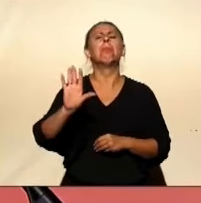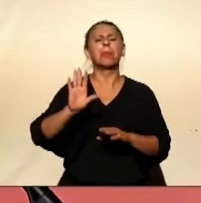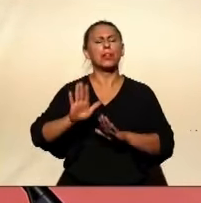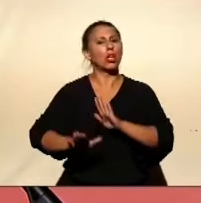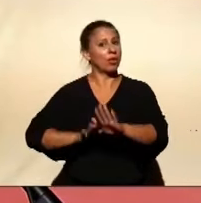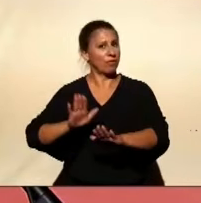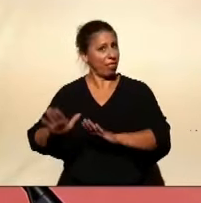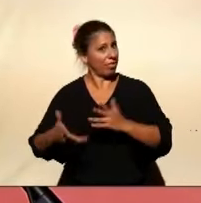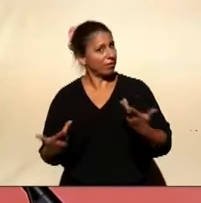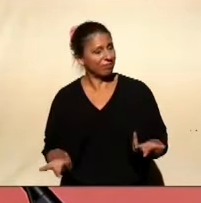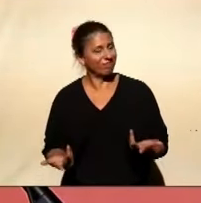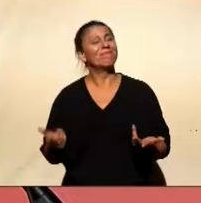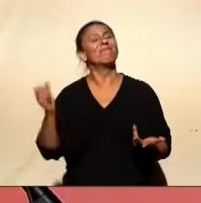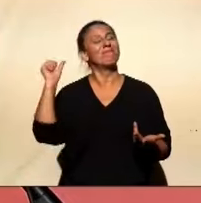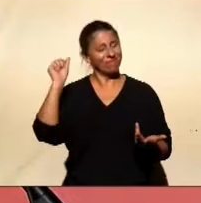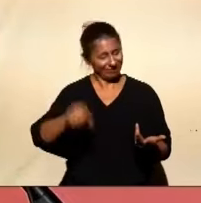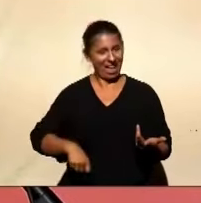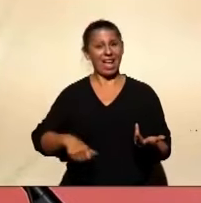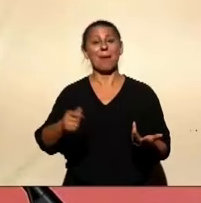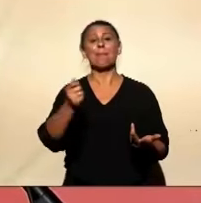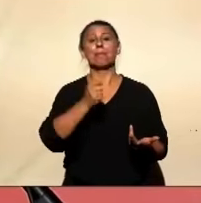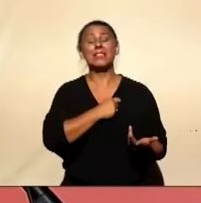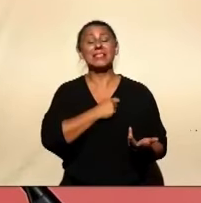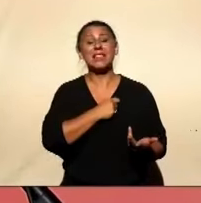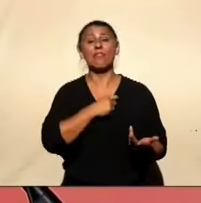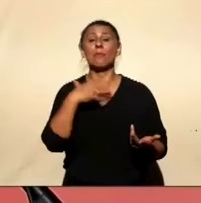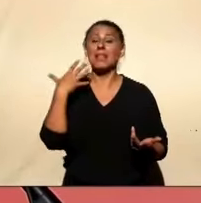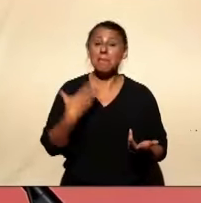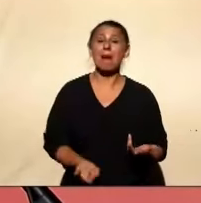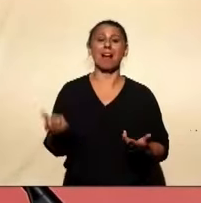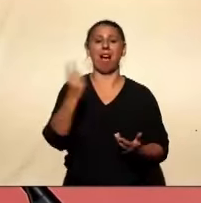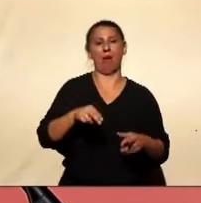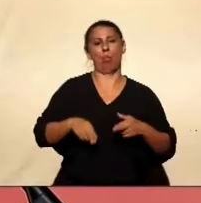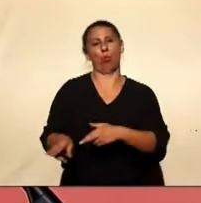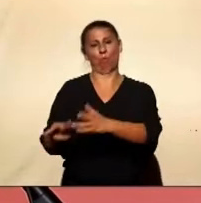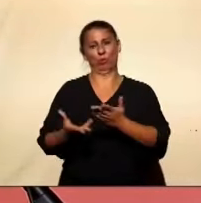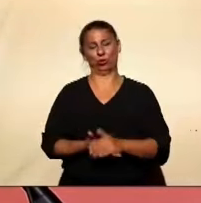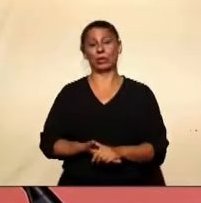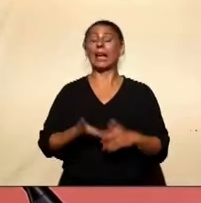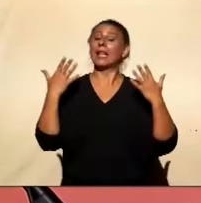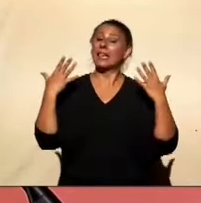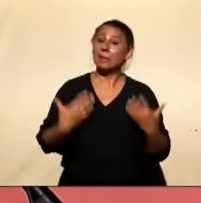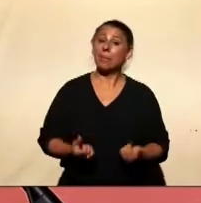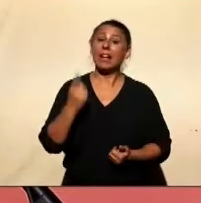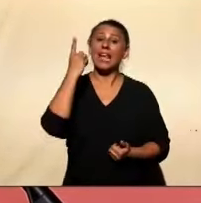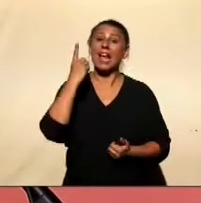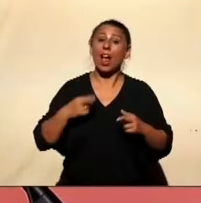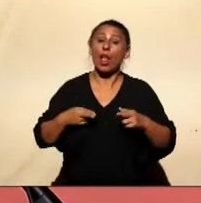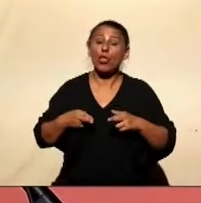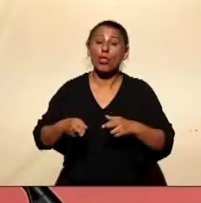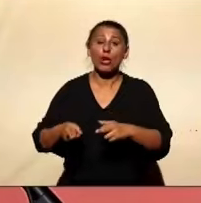ευαδίσει? Ναι, πιστεύουμε ότι υπάρχει. Υπάρχει ένας